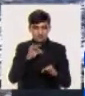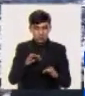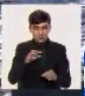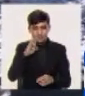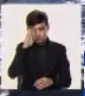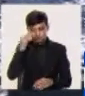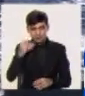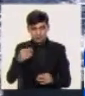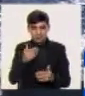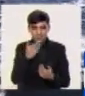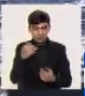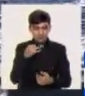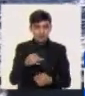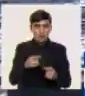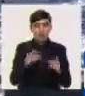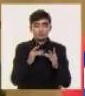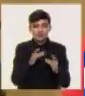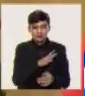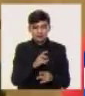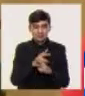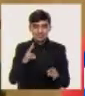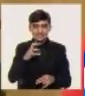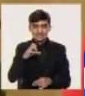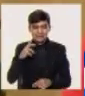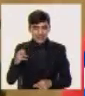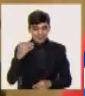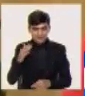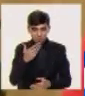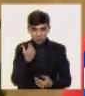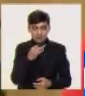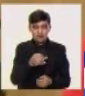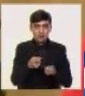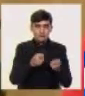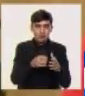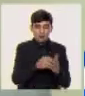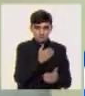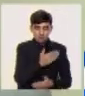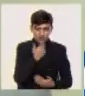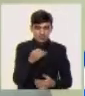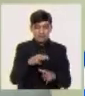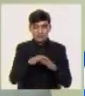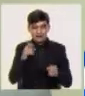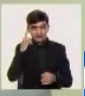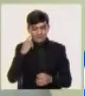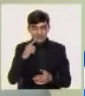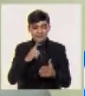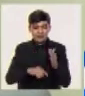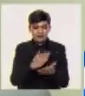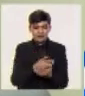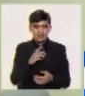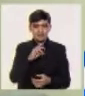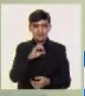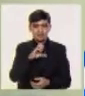бюджете нет. Оказалось, что общежитие не относится ни к КСК, ни к управляющим компаниям. Так что власти надеются на спонсоров. Что